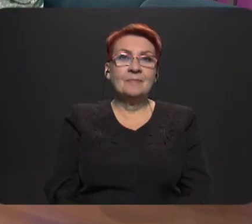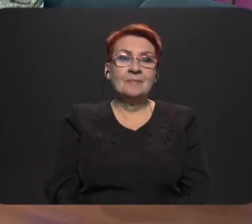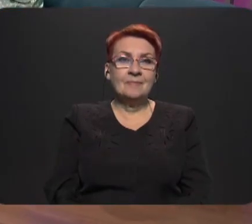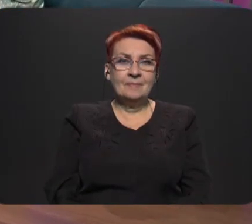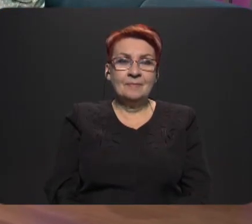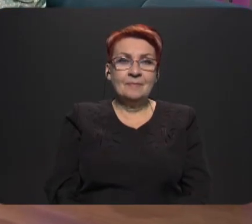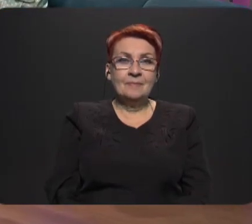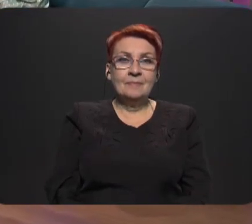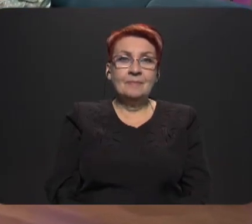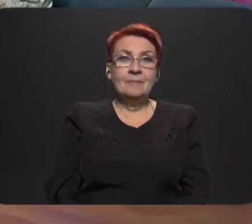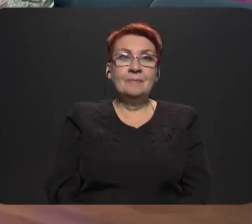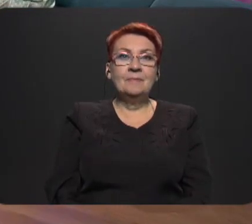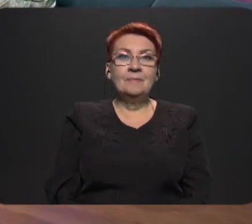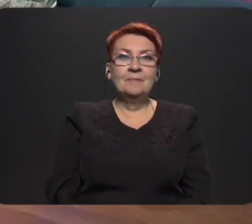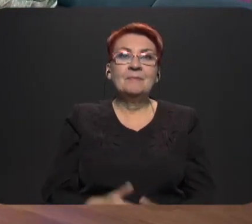Здравствуйте, говорите, пожалуйста.